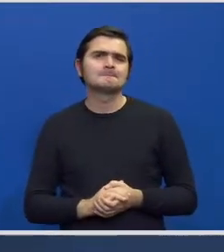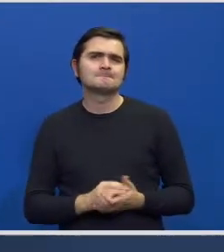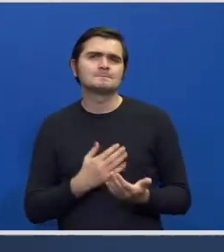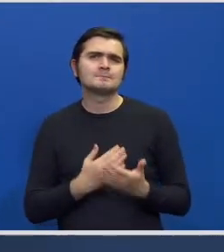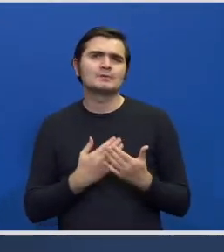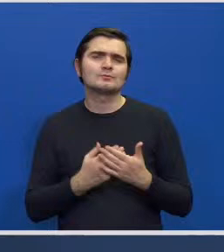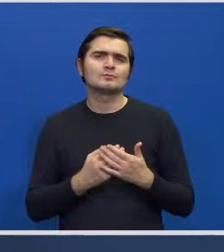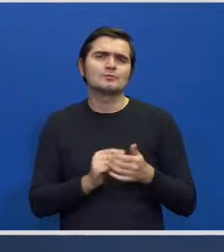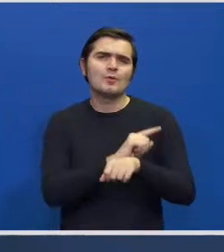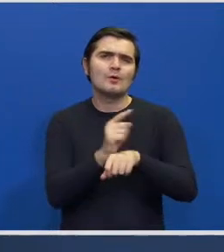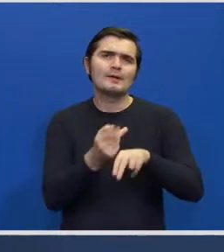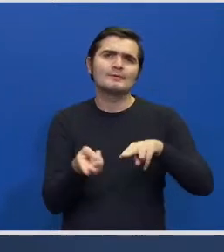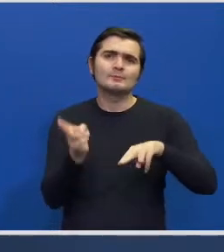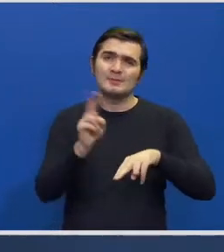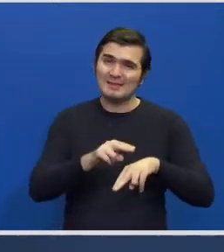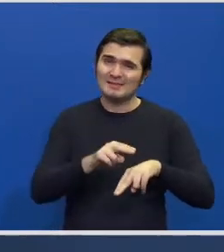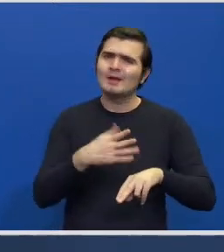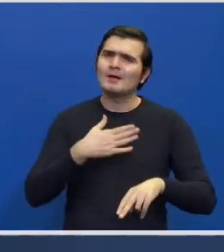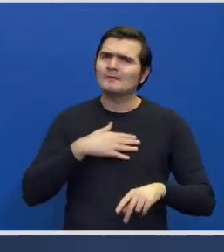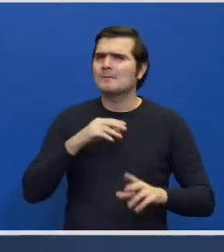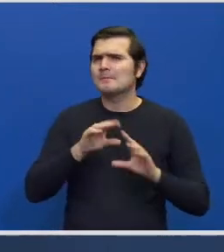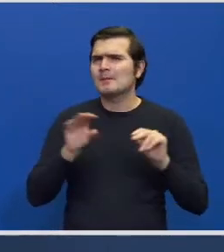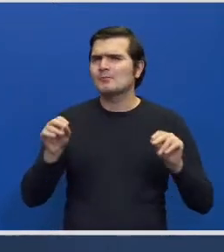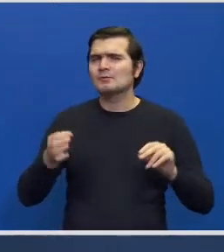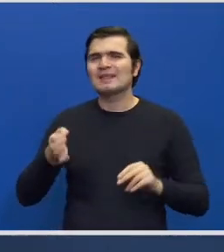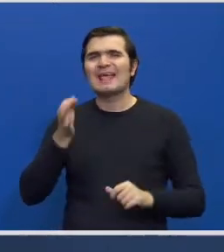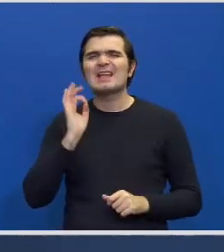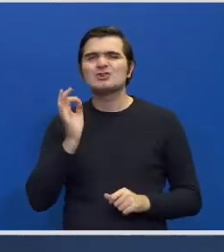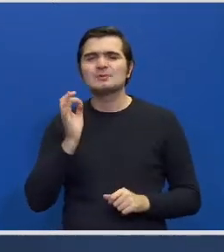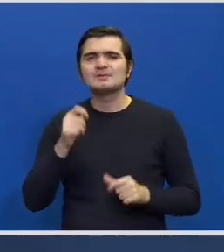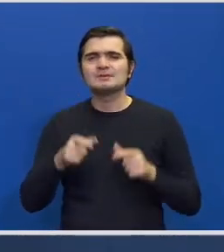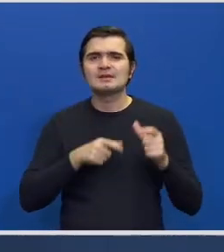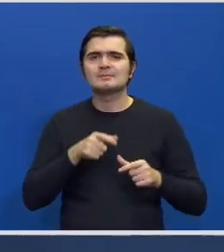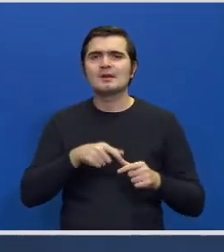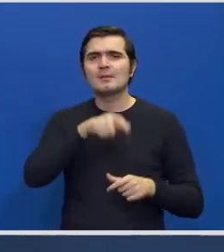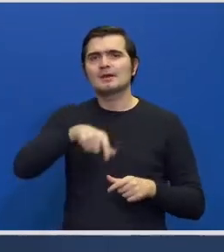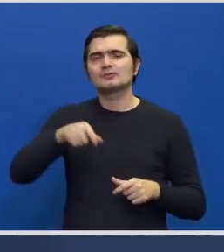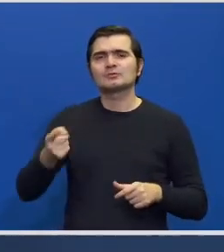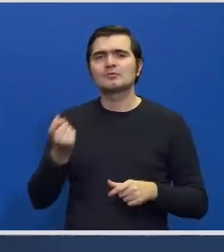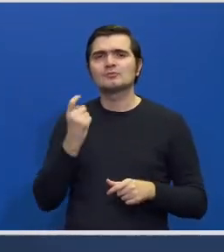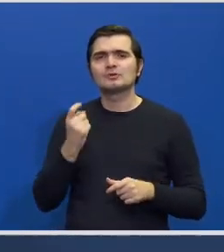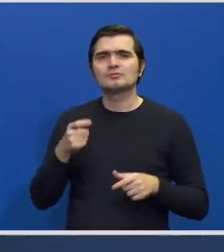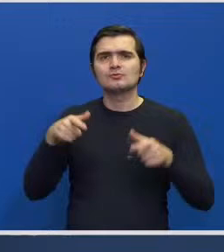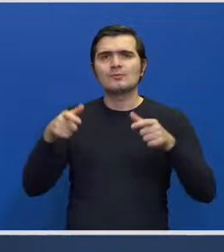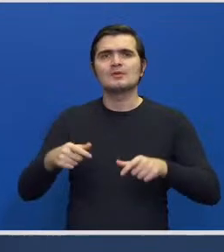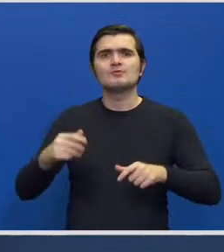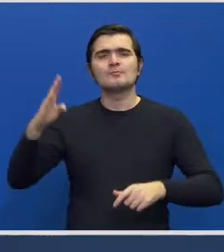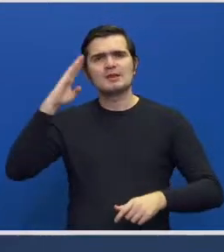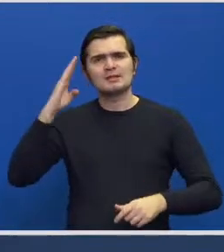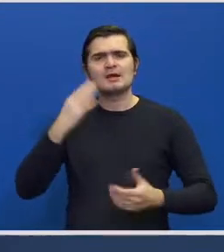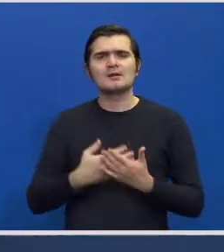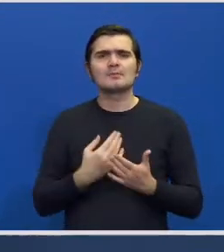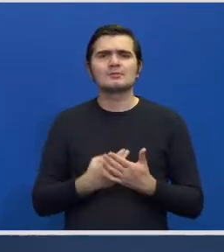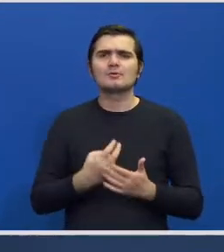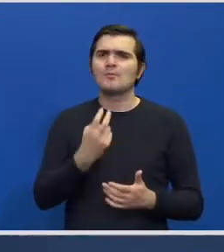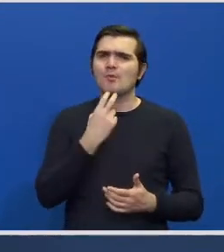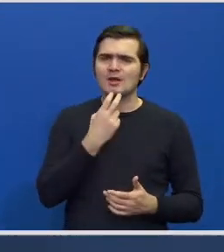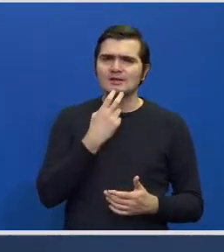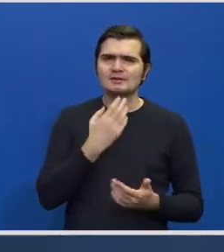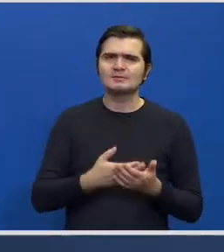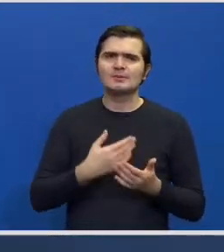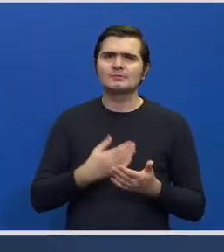aceștia. Pe partea de ore suplimentare avem o serie de excepții legate de personalul din domeniul